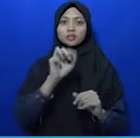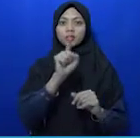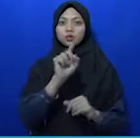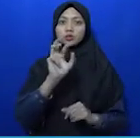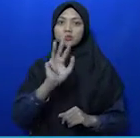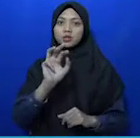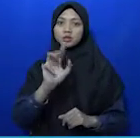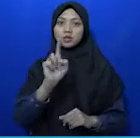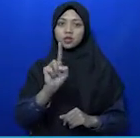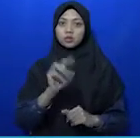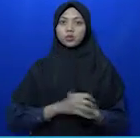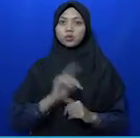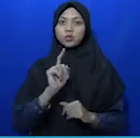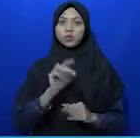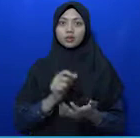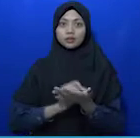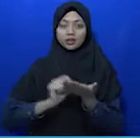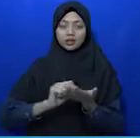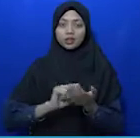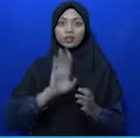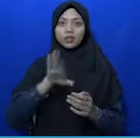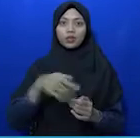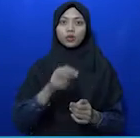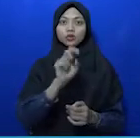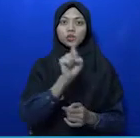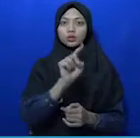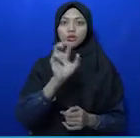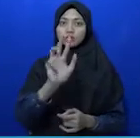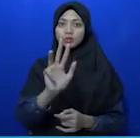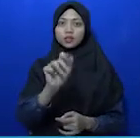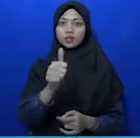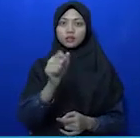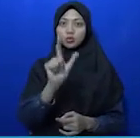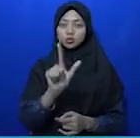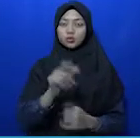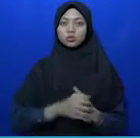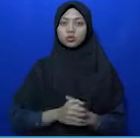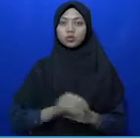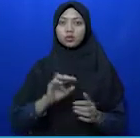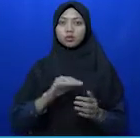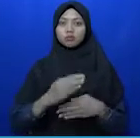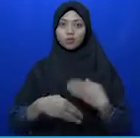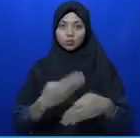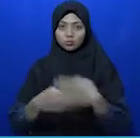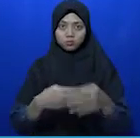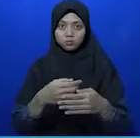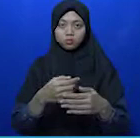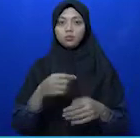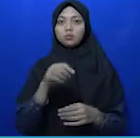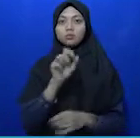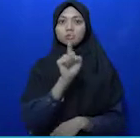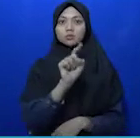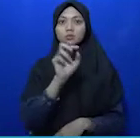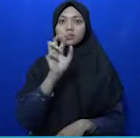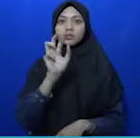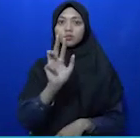kontrak karya kita ada tangan 67, kemudian mulai produksi tahun 72, tahun 91 diperbarui. Kenapa